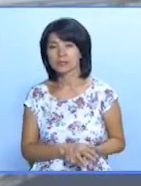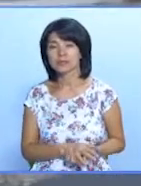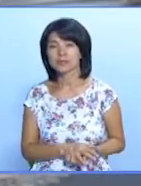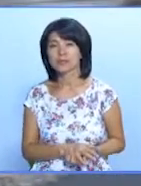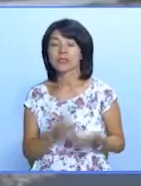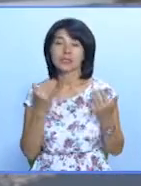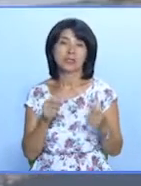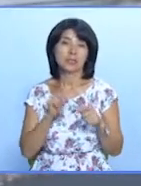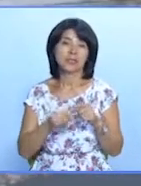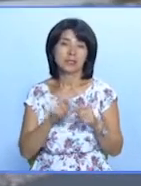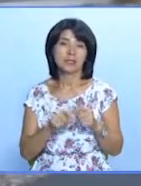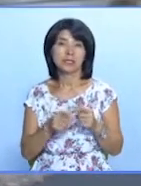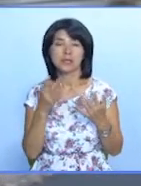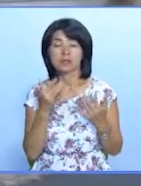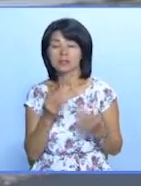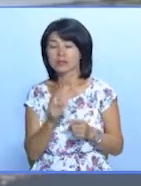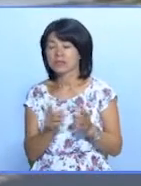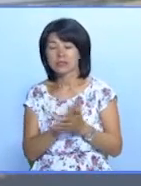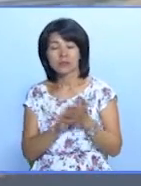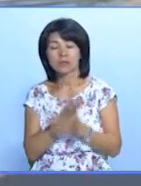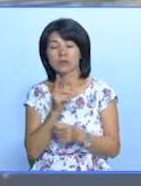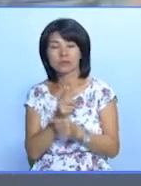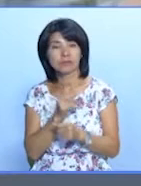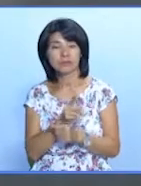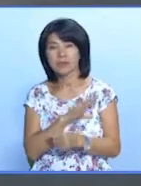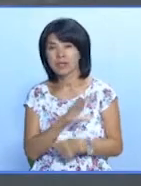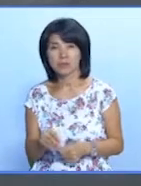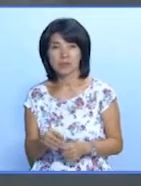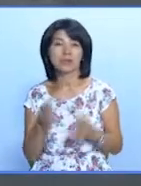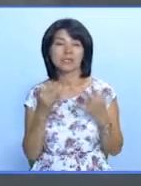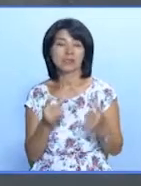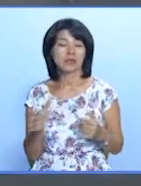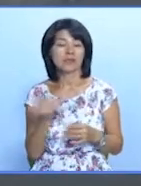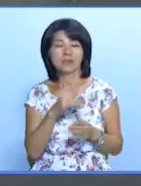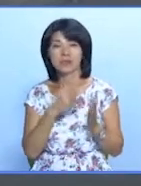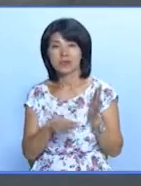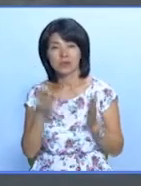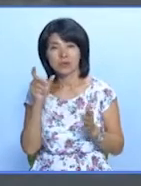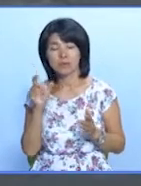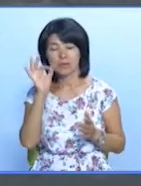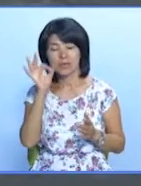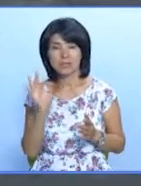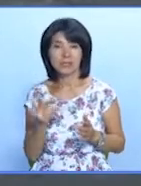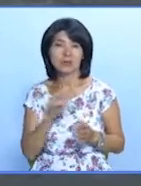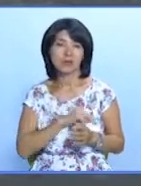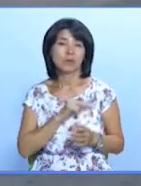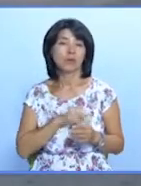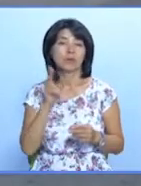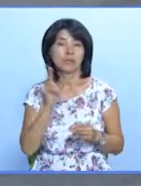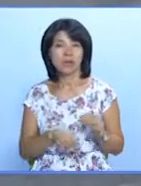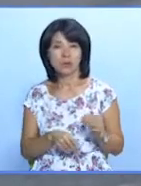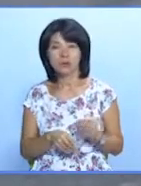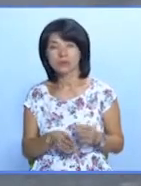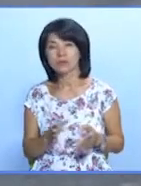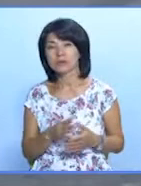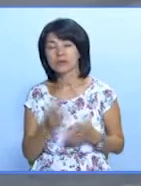Нысанды тексеру барысында ешбір ескертулер болмады. Бүгінде жолдарды қалпына келтіру жұмыстарының 90% аяқталған. Сондай-ақ еңбекпен қамту орталығы арқылы